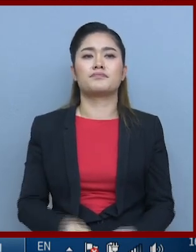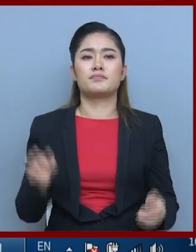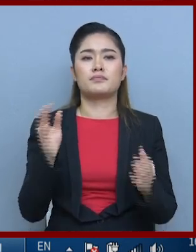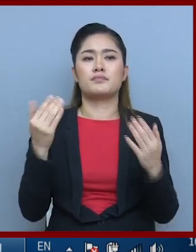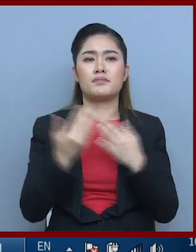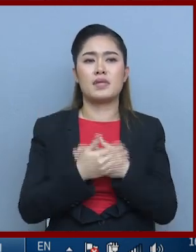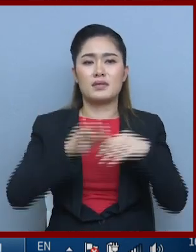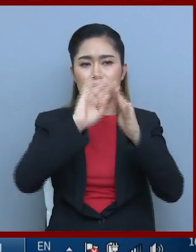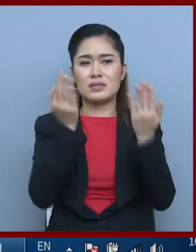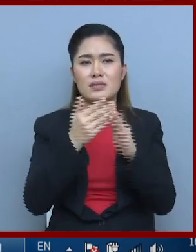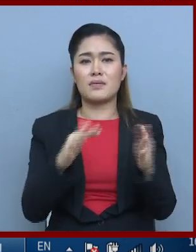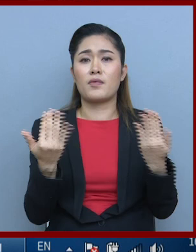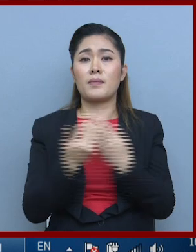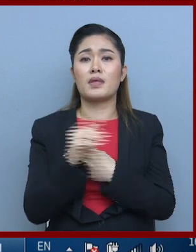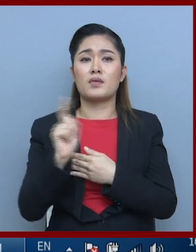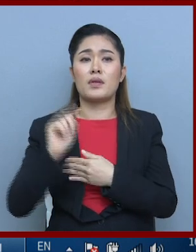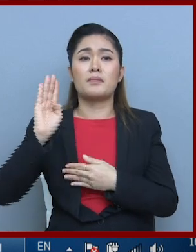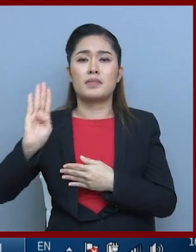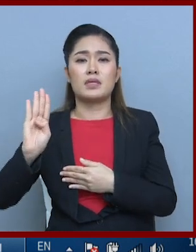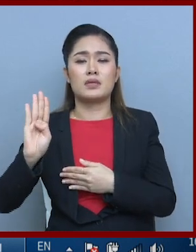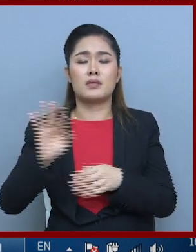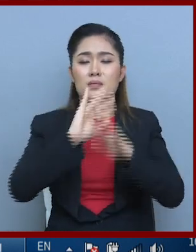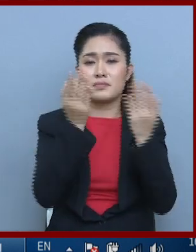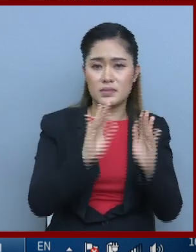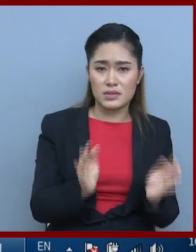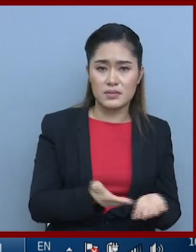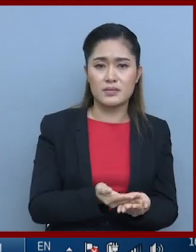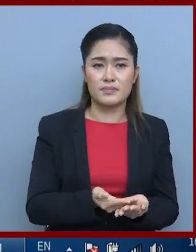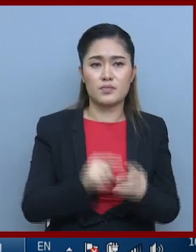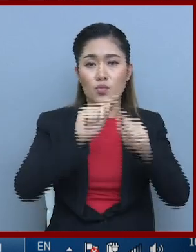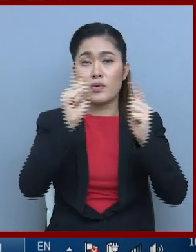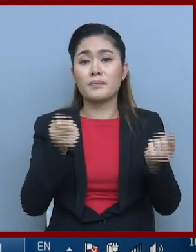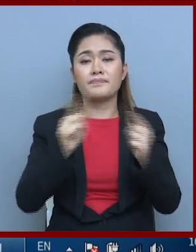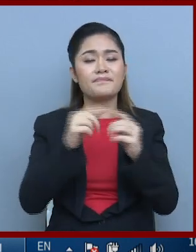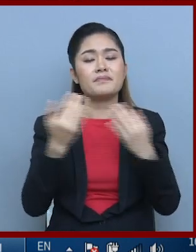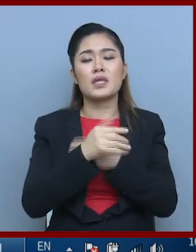เปลี่ยนแต่ชื่อเชฟกับชื่ออะไรชื่อ B กับชื่อเชฟวงเล็บอ่ะ